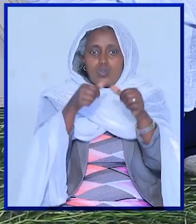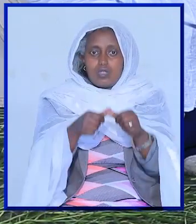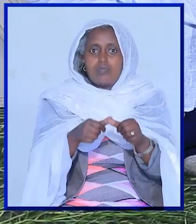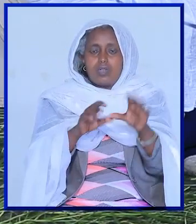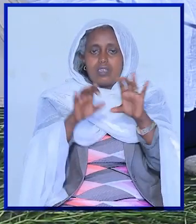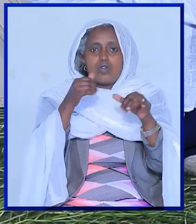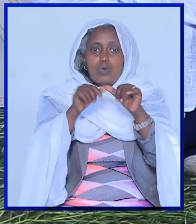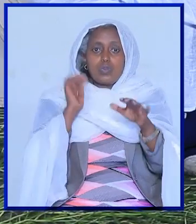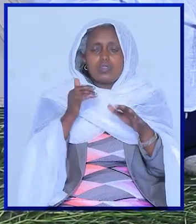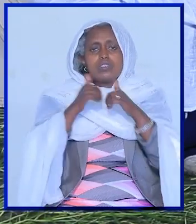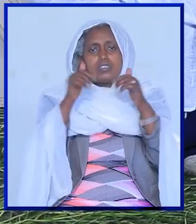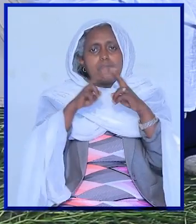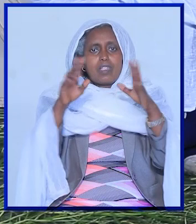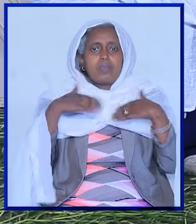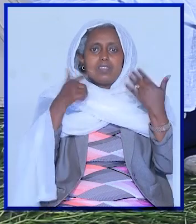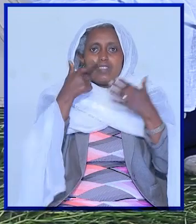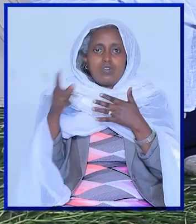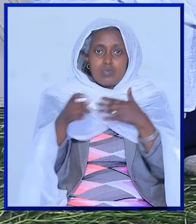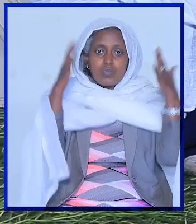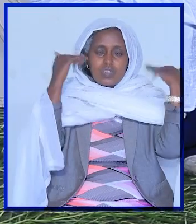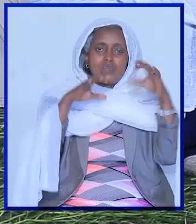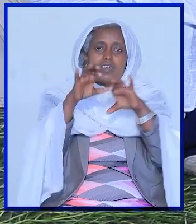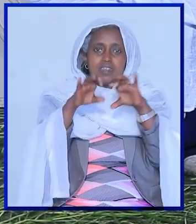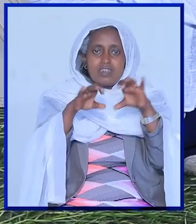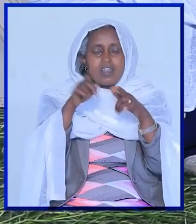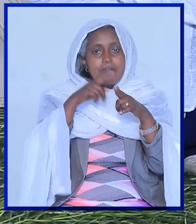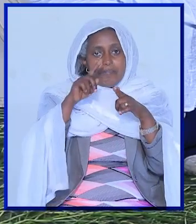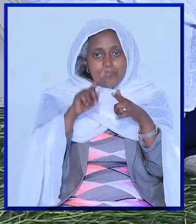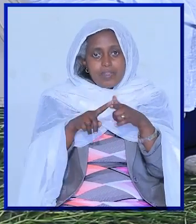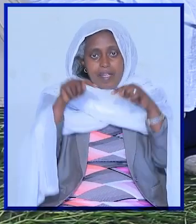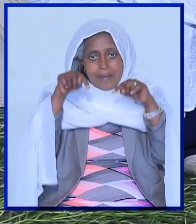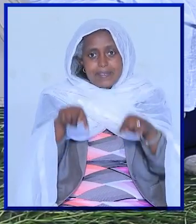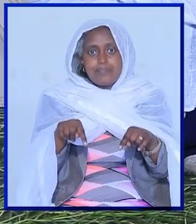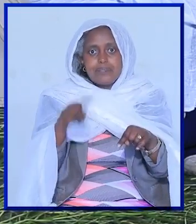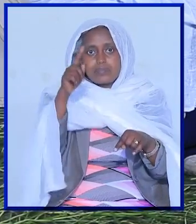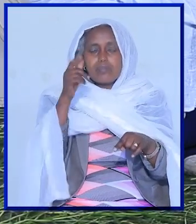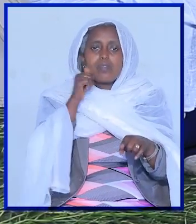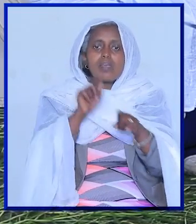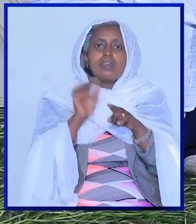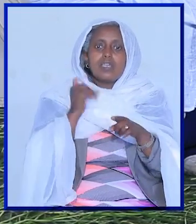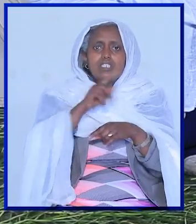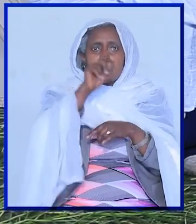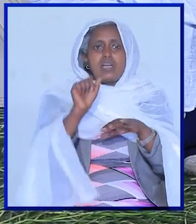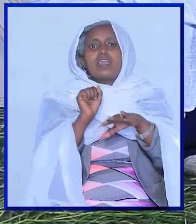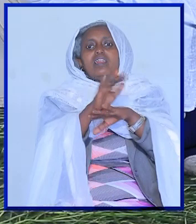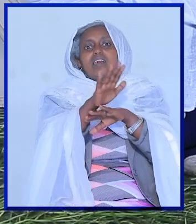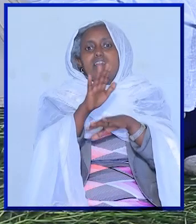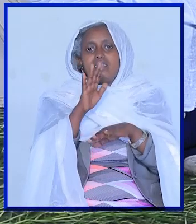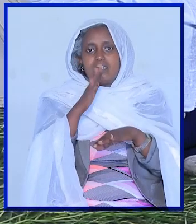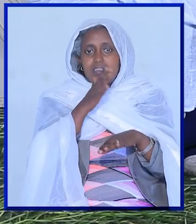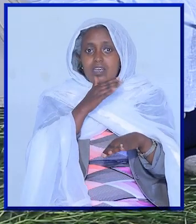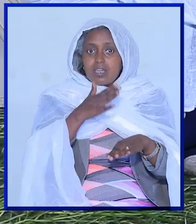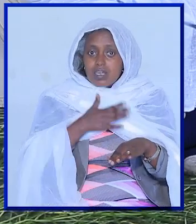በጣም ደስተኞች እንደምትሆኑ ተስፋ እናደርጋለን። እንግዲህ ዛሬ አንድ እህታችን ጥያቄ ልካልናለች